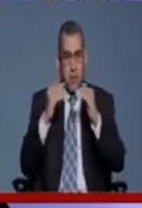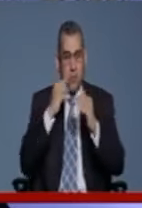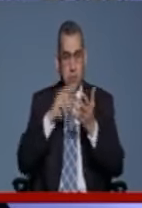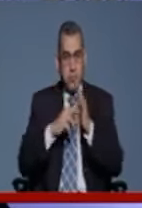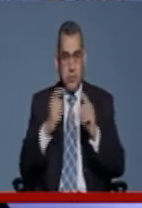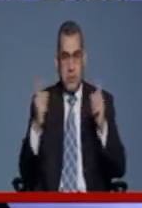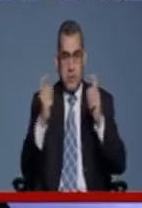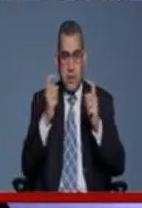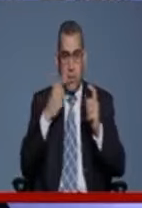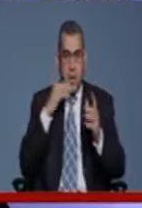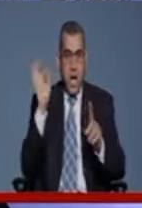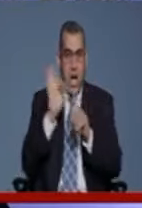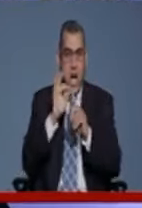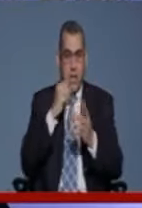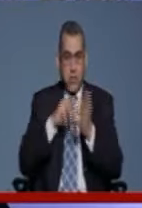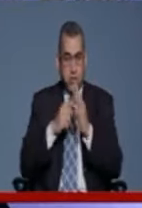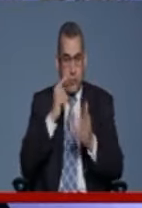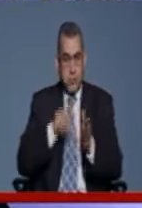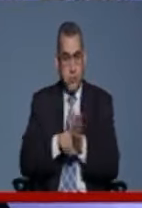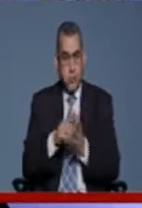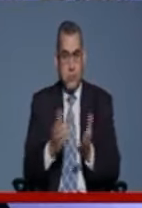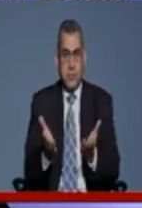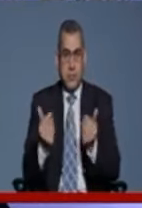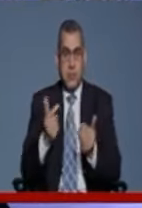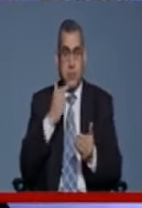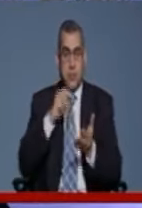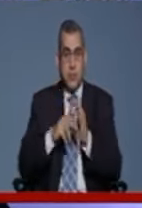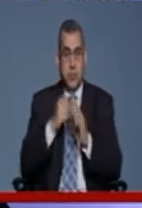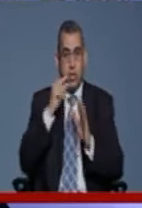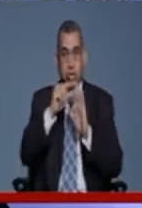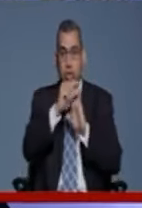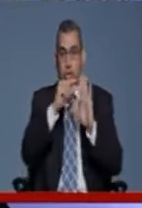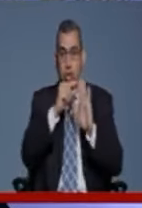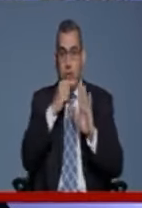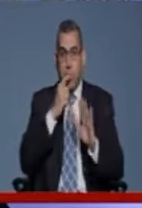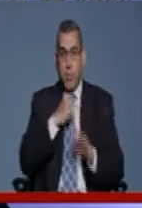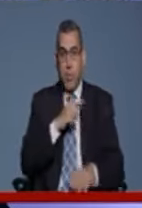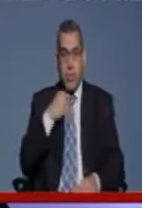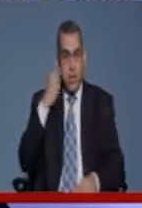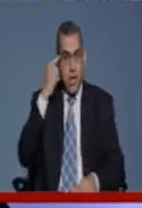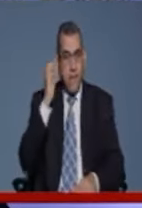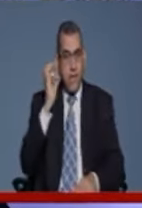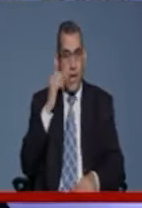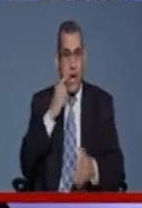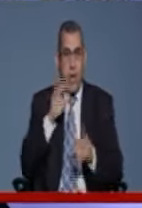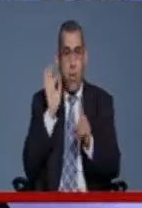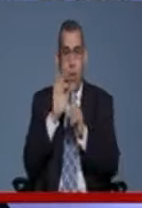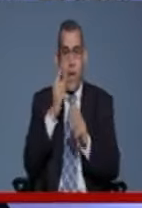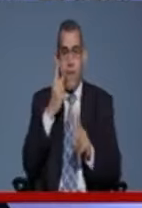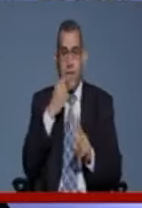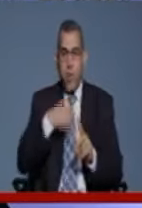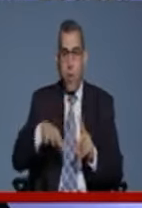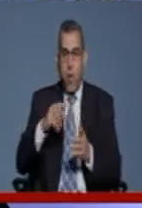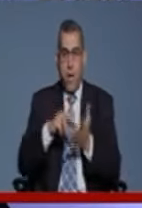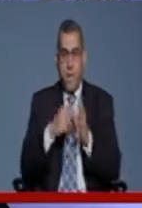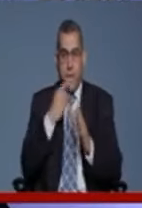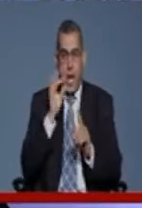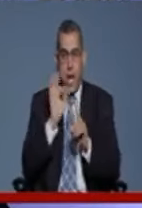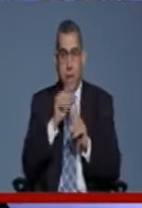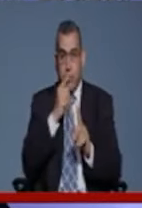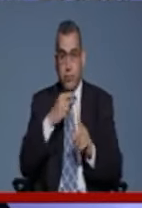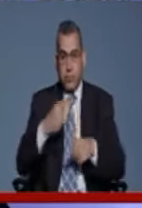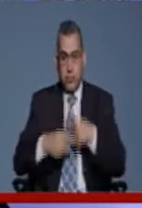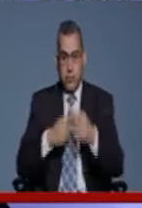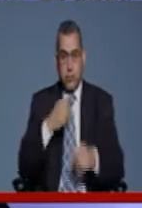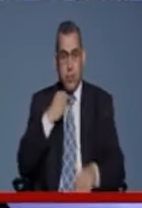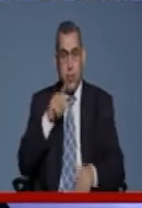لتحقيق أهدافها المؤسمة تحت شعار اختلاف الفكر ووحدة الهدف. وهنا تواصل أجهزة